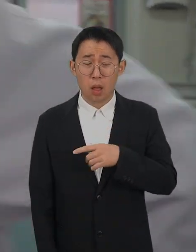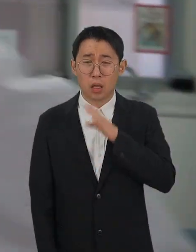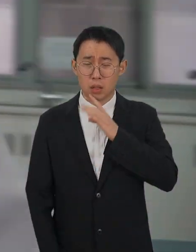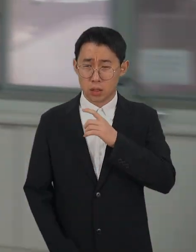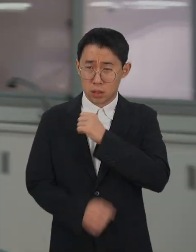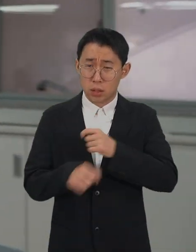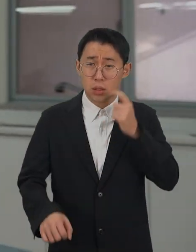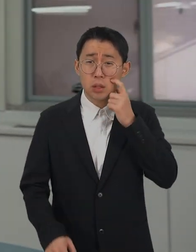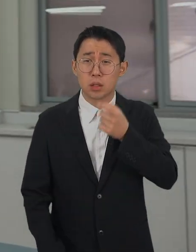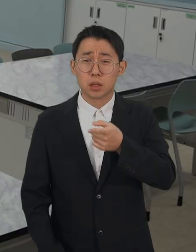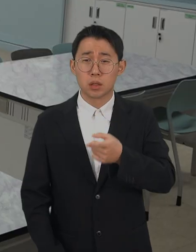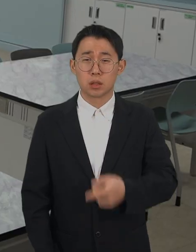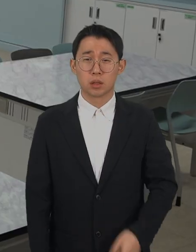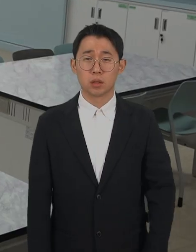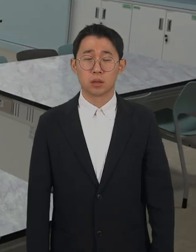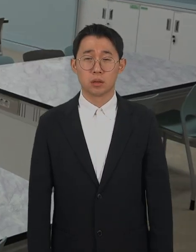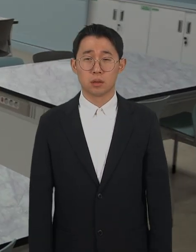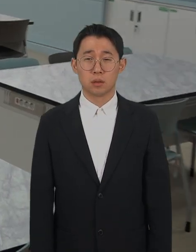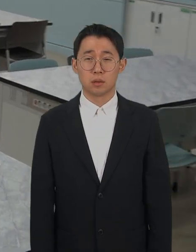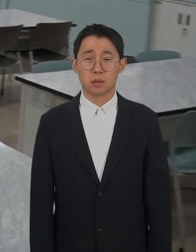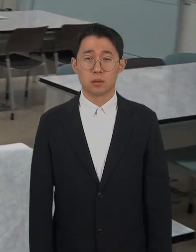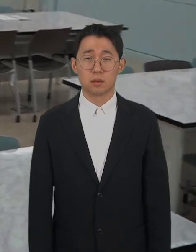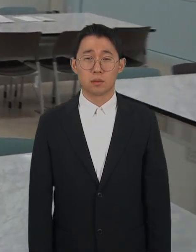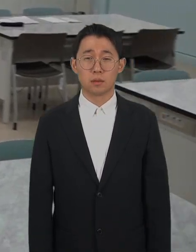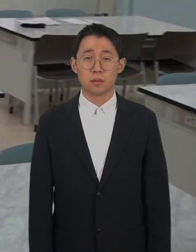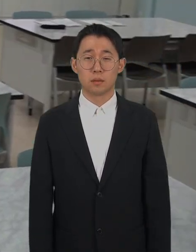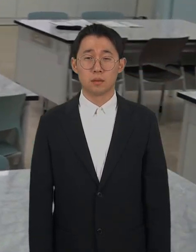생겼냐? 가만 안 둘 거야.